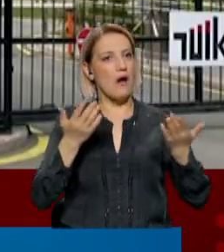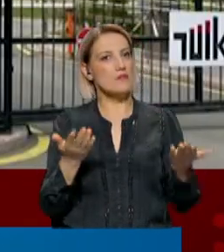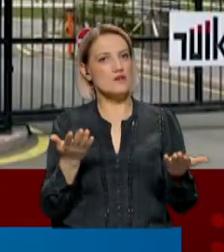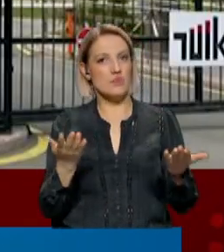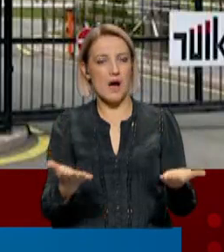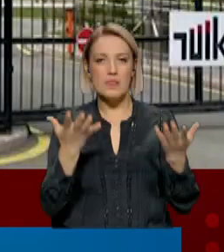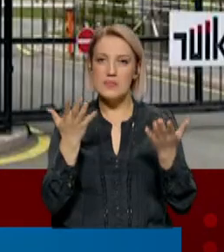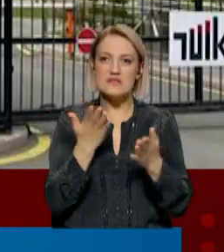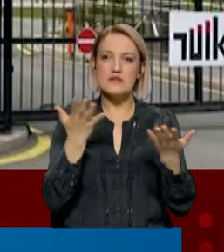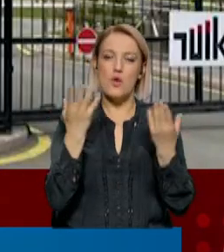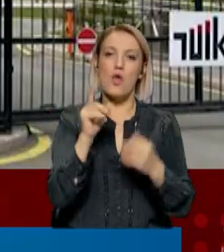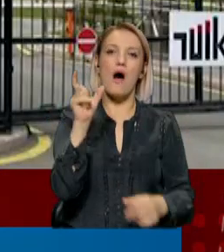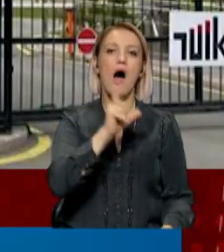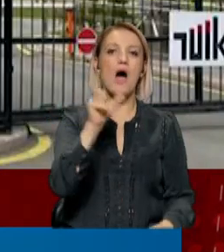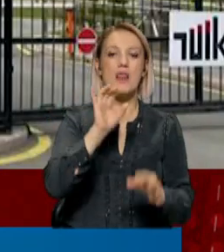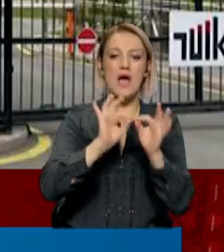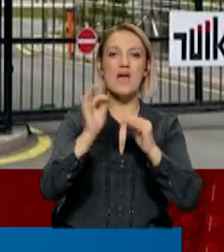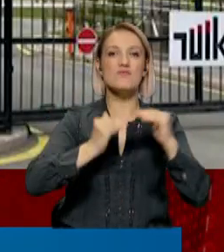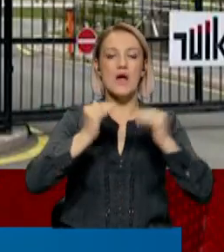da aylık enflasyon